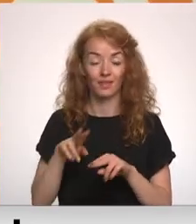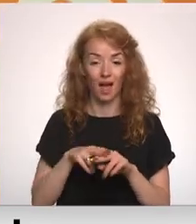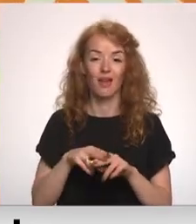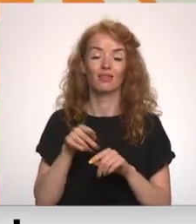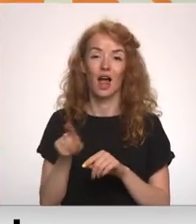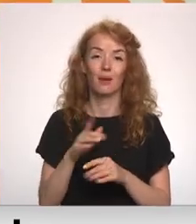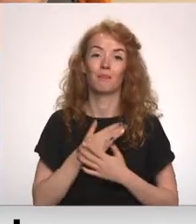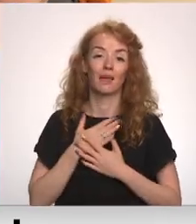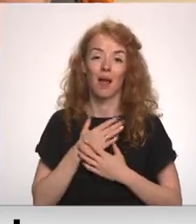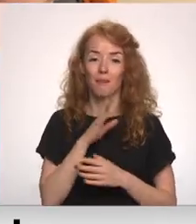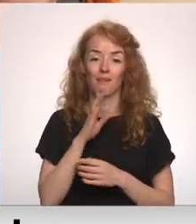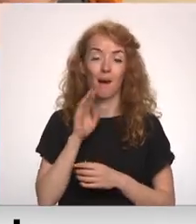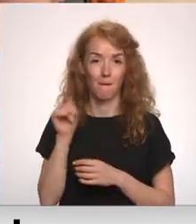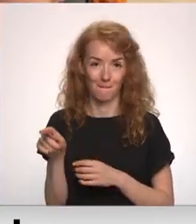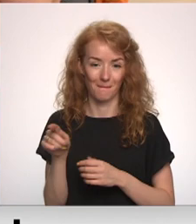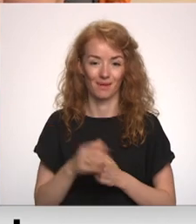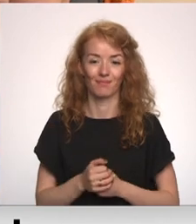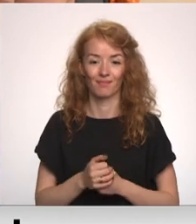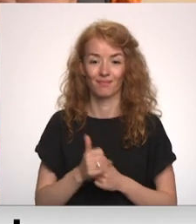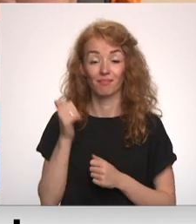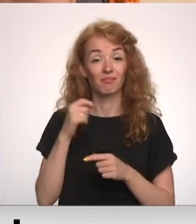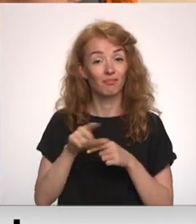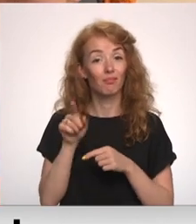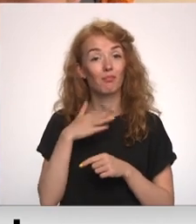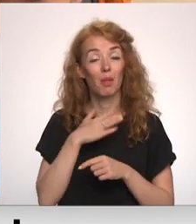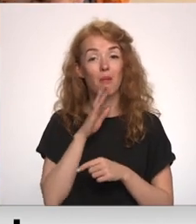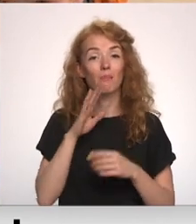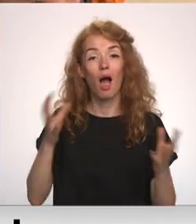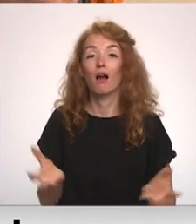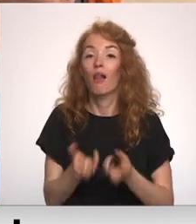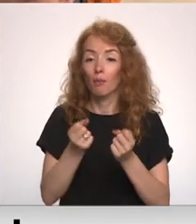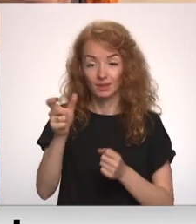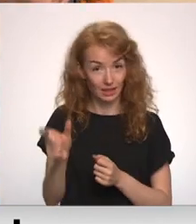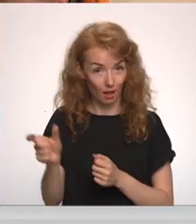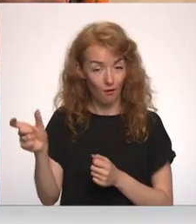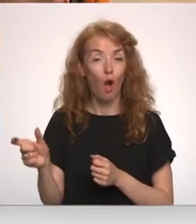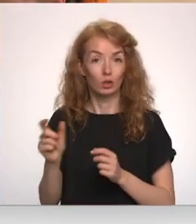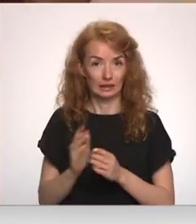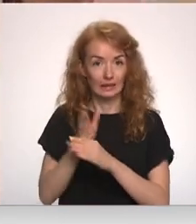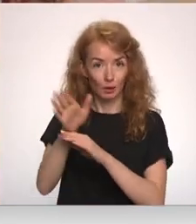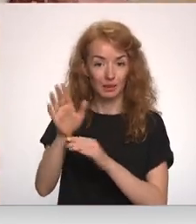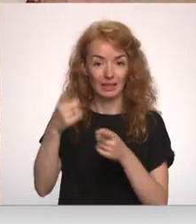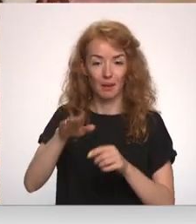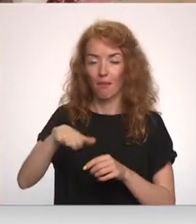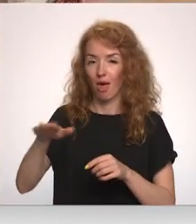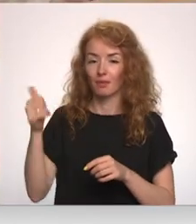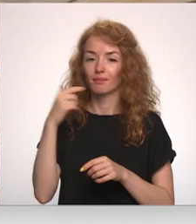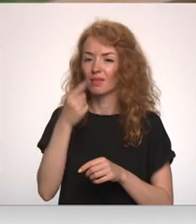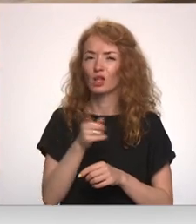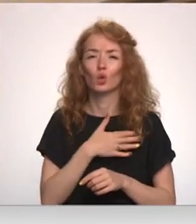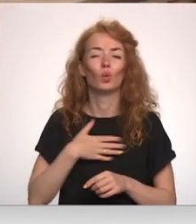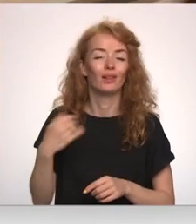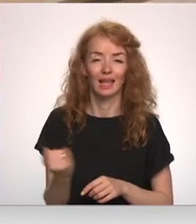ir viņu mīļā mamma. Viņa klāba cilvēks. Viņa brauc uz slimnīcu pēc citiem bērniem. Jā. Tas ir tāds ļoti